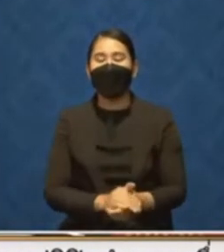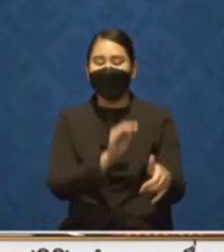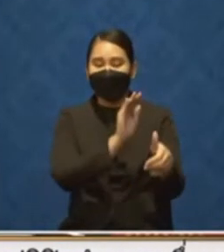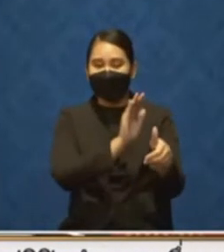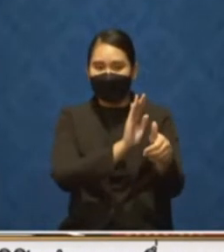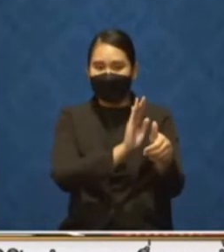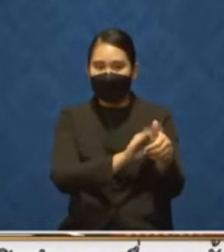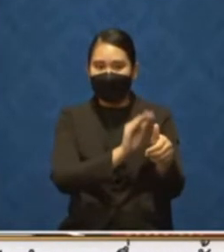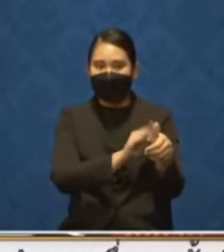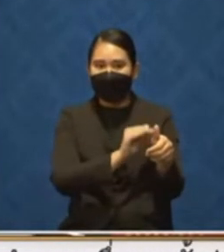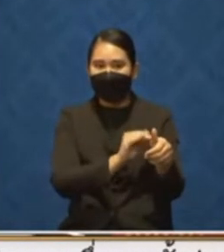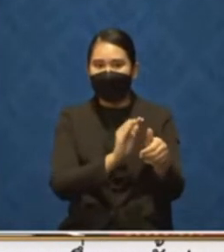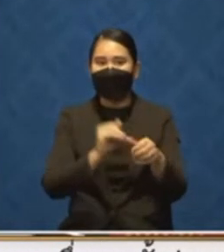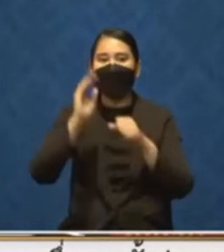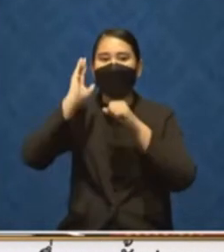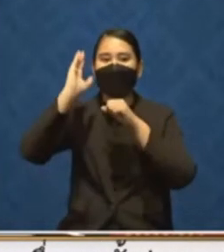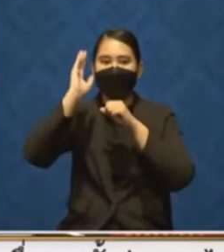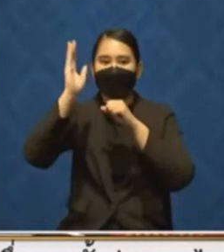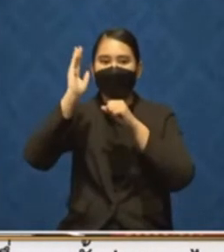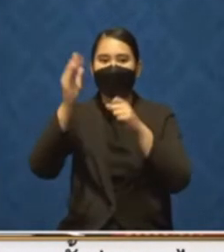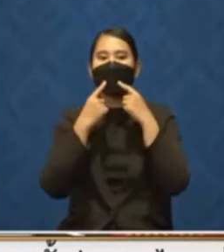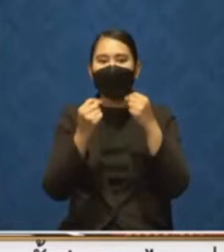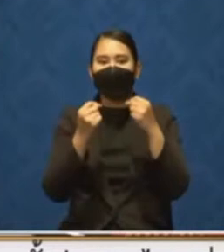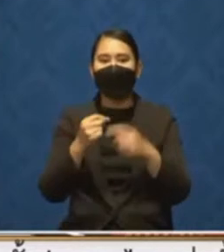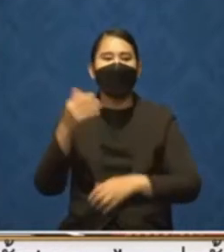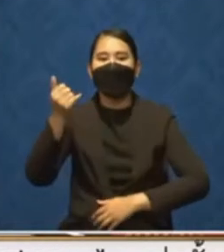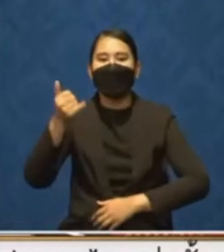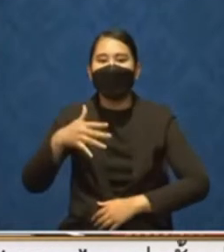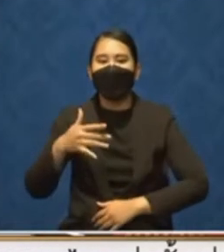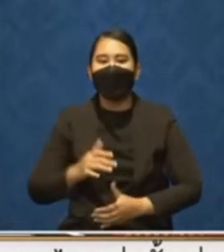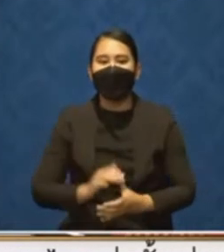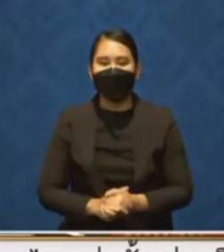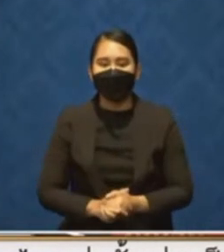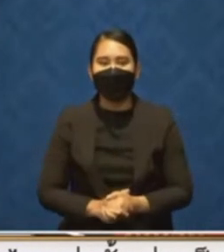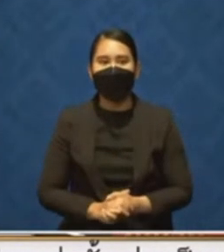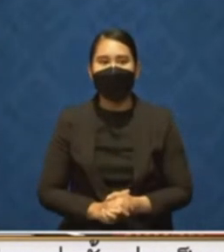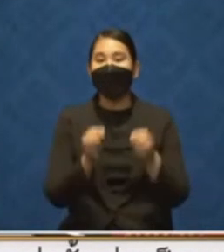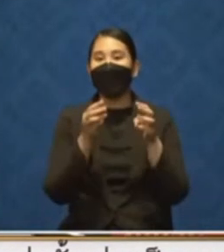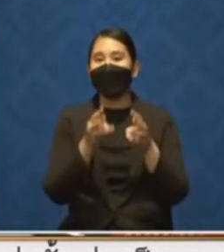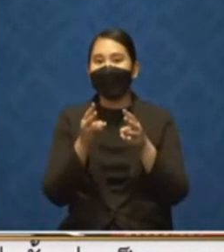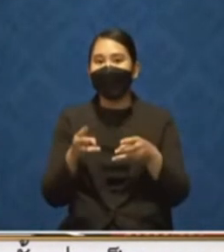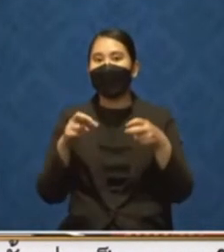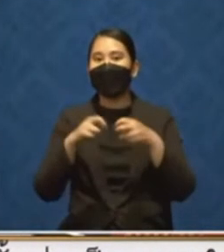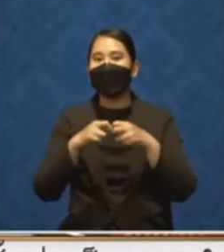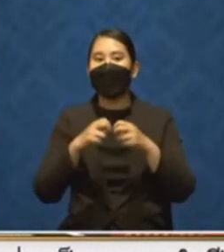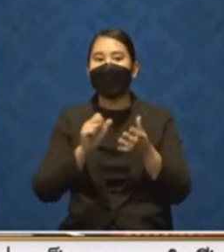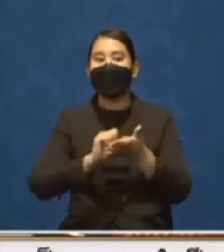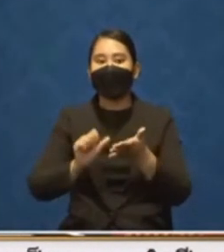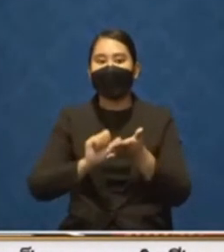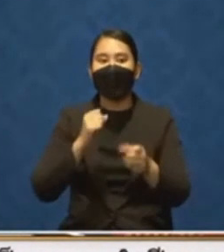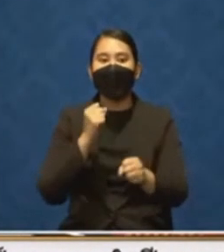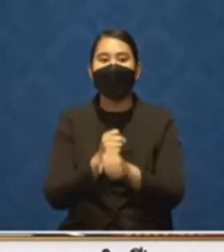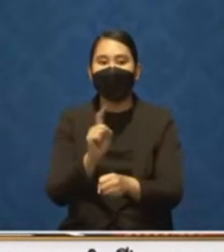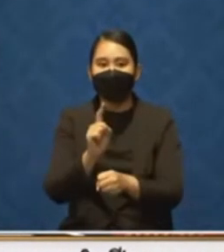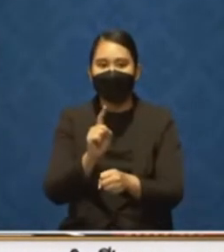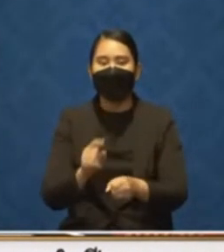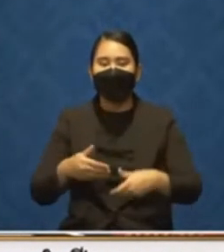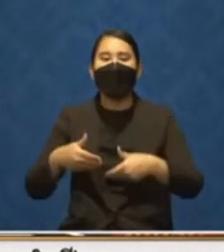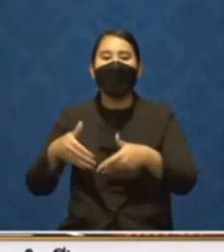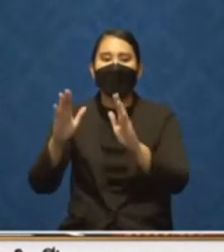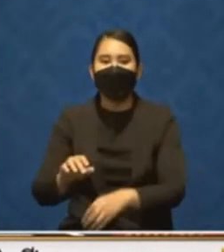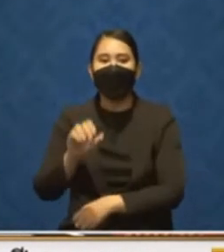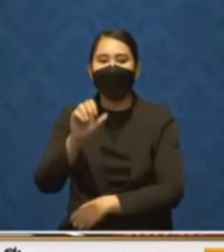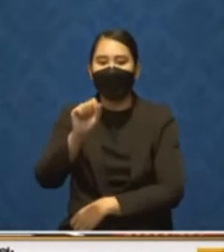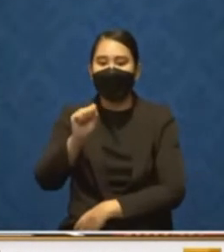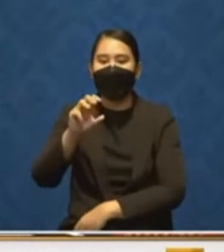ให้มาให้มาตอบกระทู้ท่านก็ไม่มาวิธีแก้ไขปัญหาของๆก็คือจะโยนไปให้ซ้อมสมช. zh2